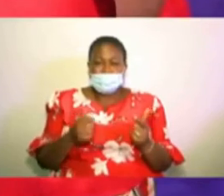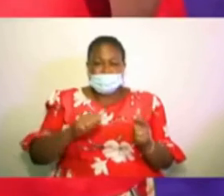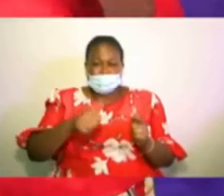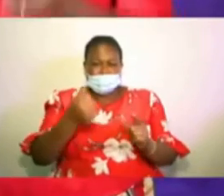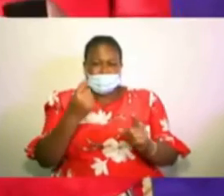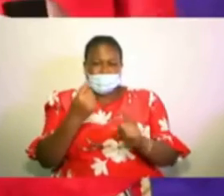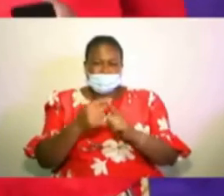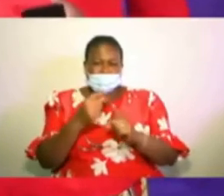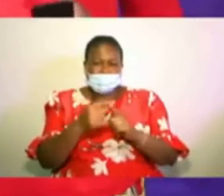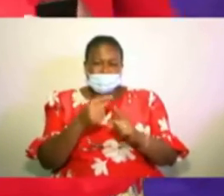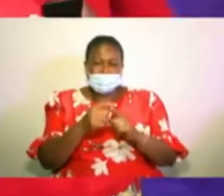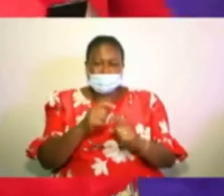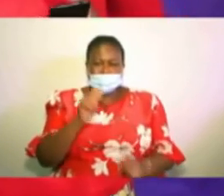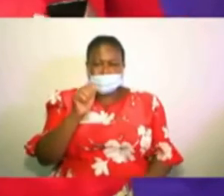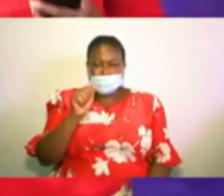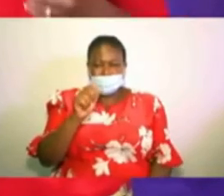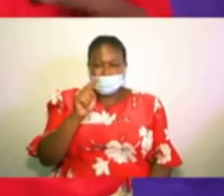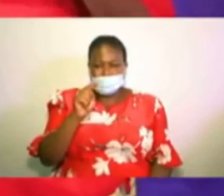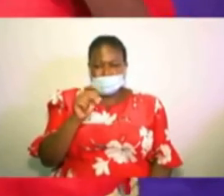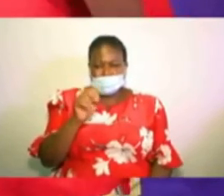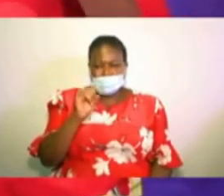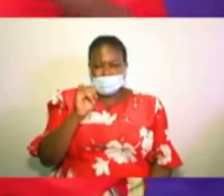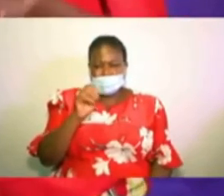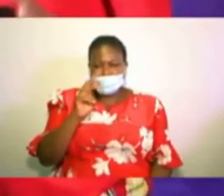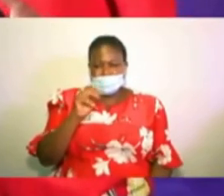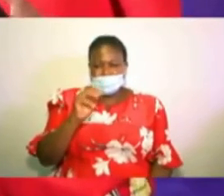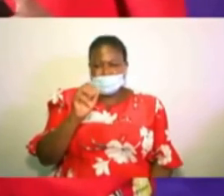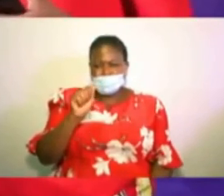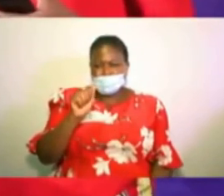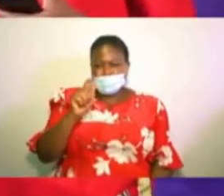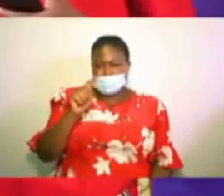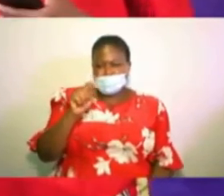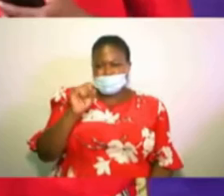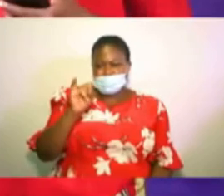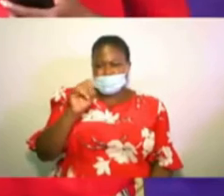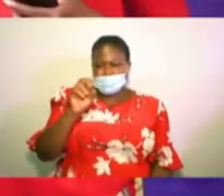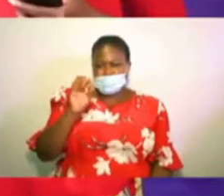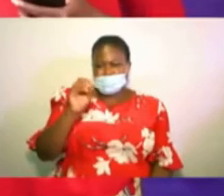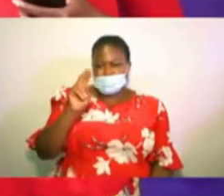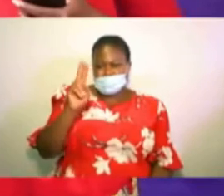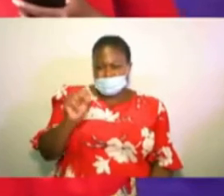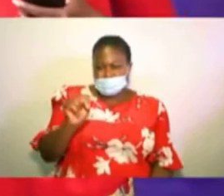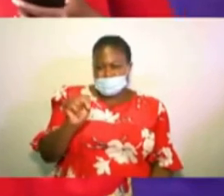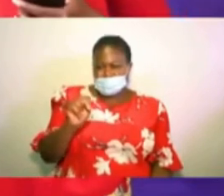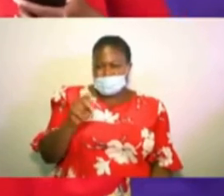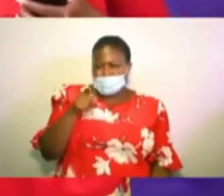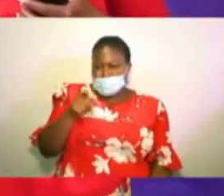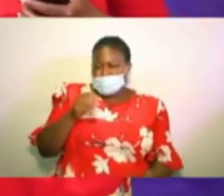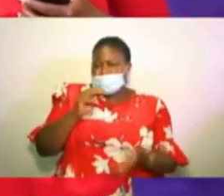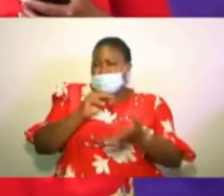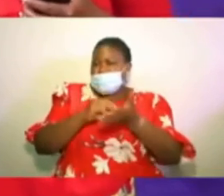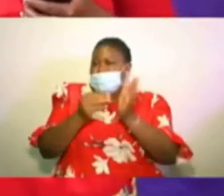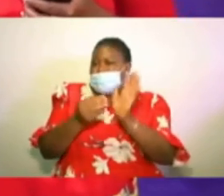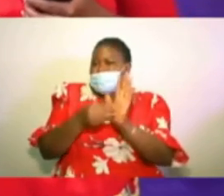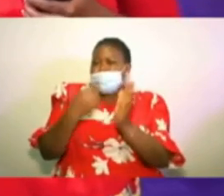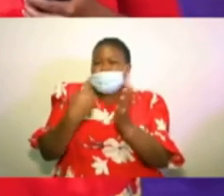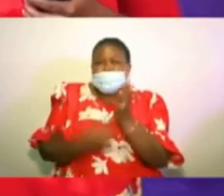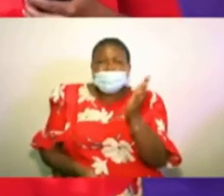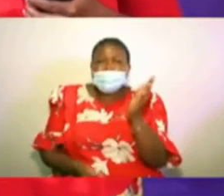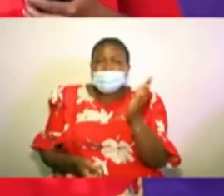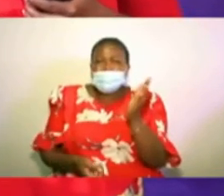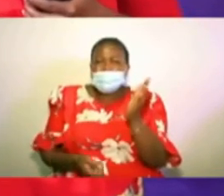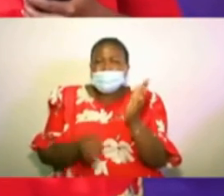j'ai également regardé la définition du mot animation. And animation means liveliness in the